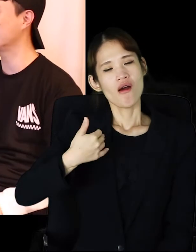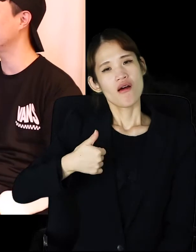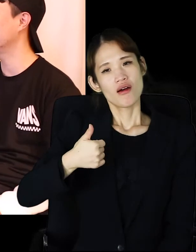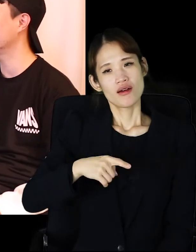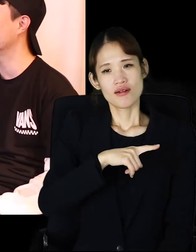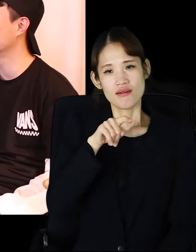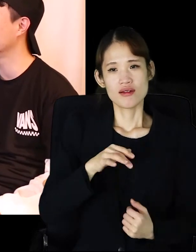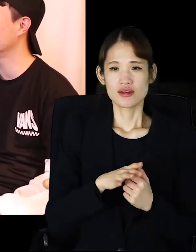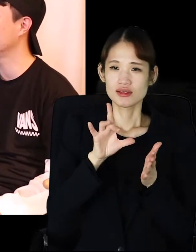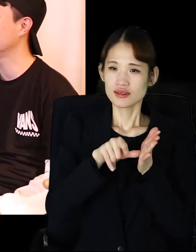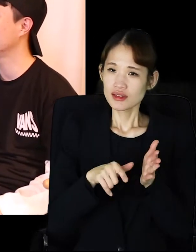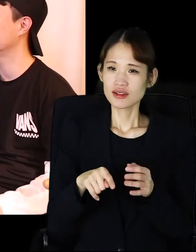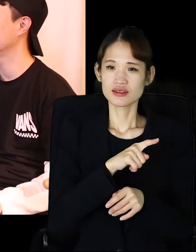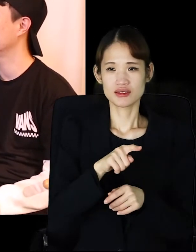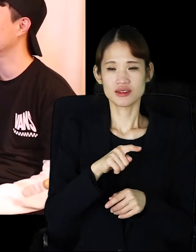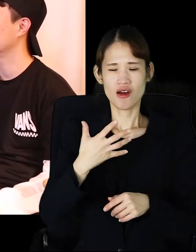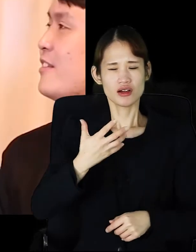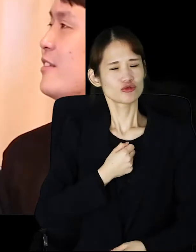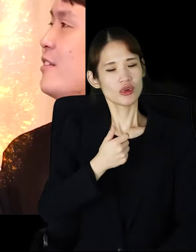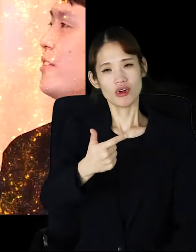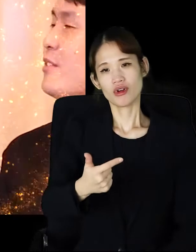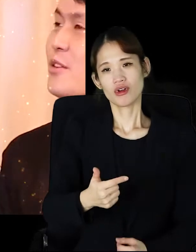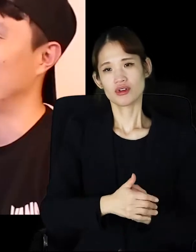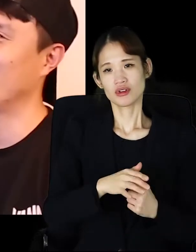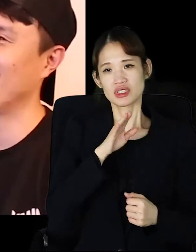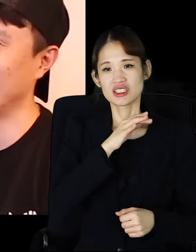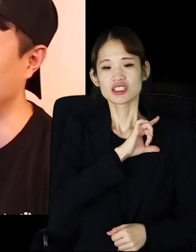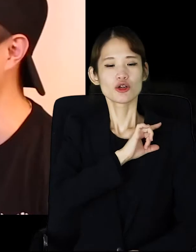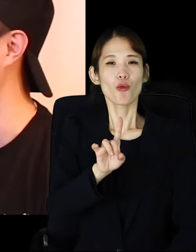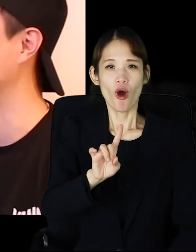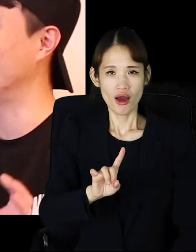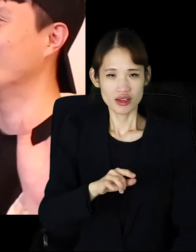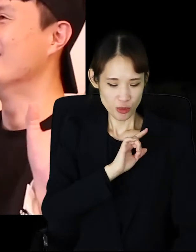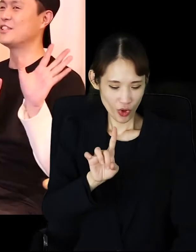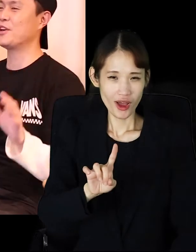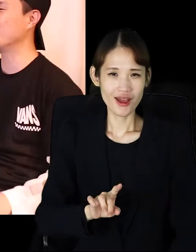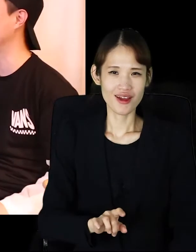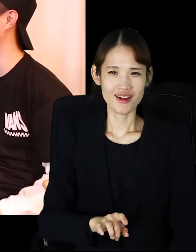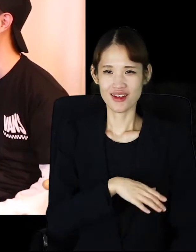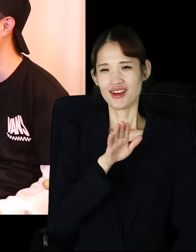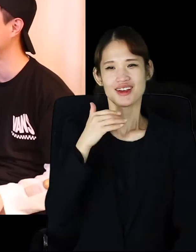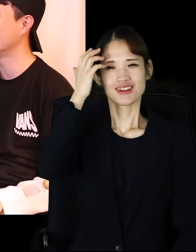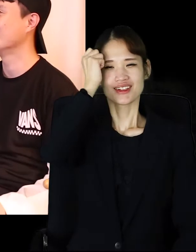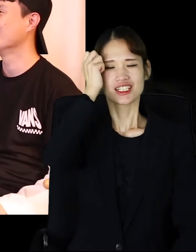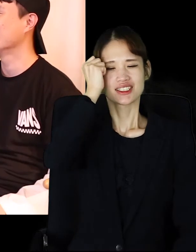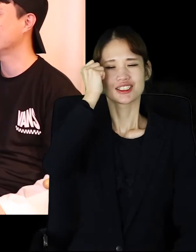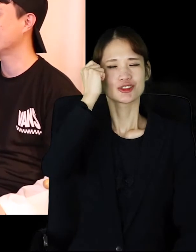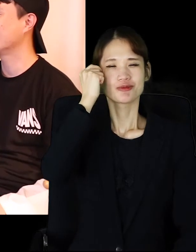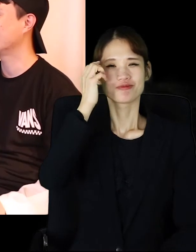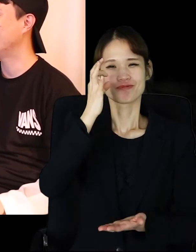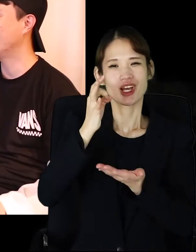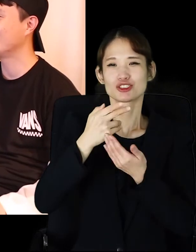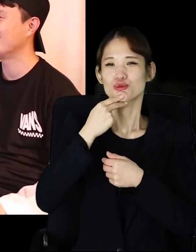하는 거죠? 네. 그때는 좀 굉장히 충격이었어요. 신명 갑시다. 아니 좋았어요. 까먹었어요. 아니. 이거 제가 미치겠다. 가면 안 되고. 몇 년도 기억할 무슨